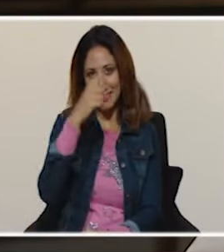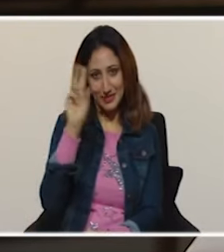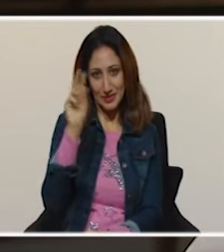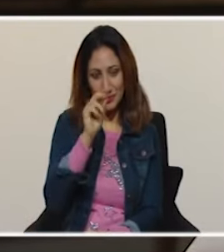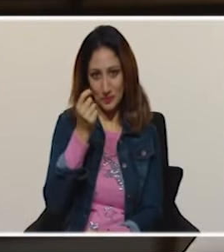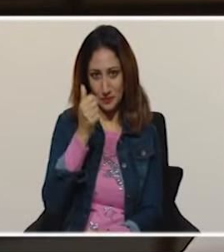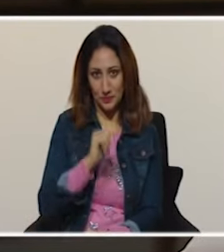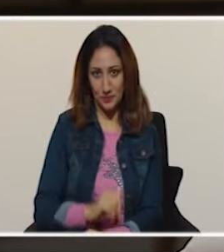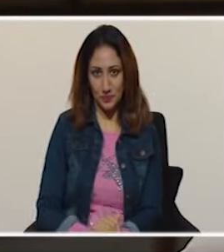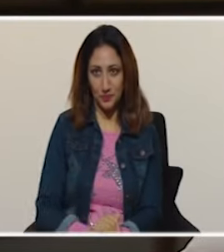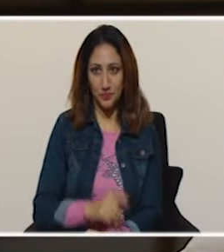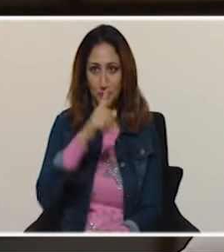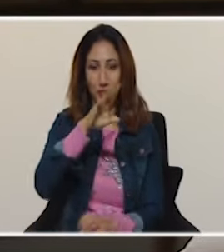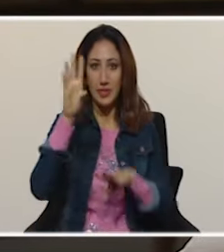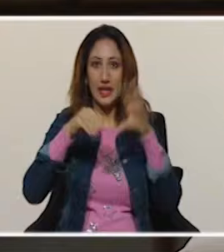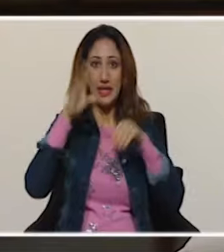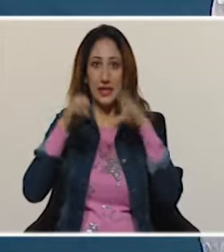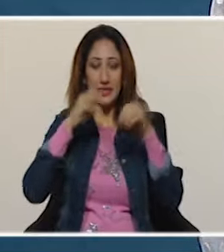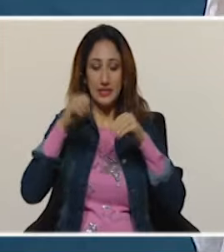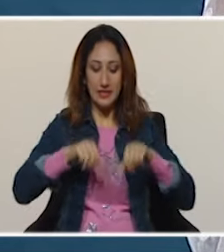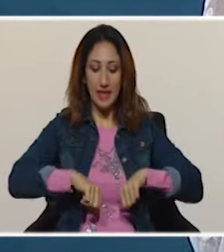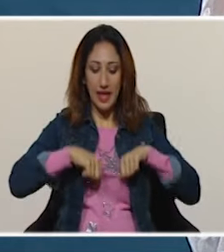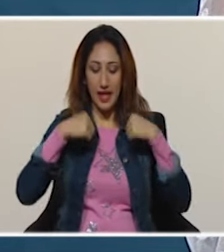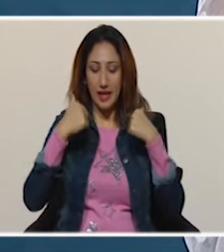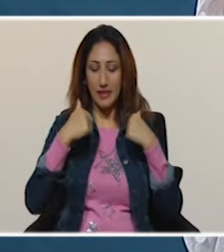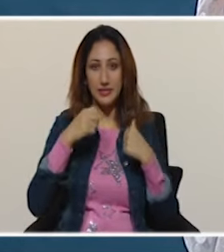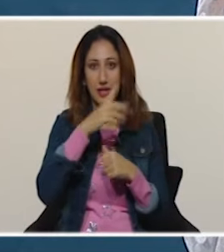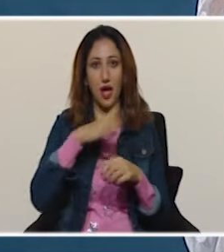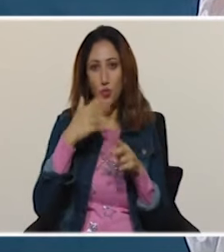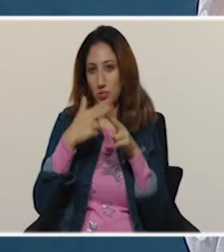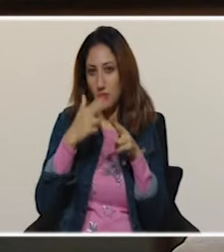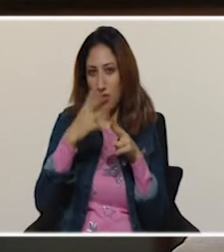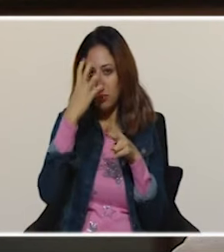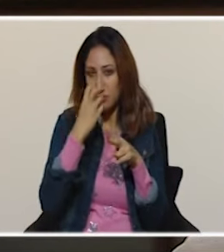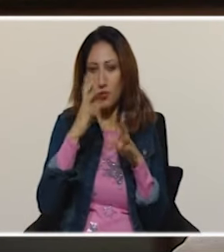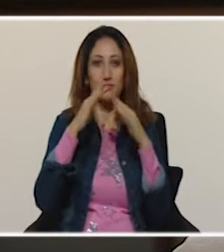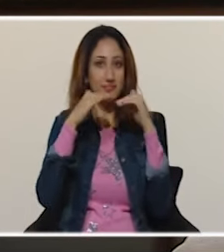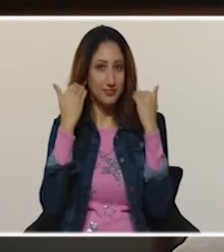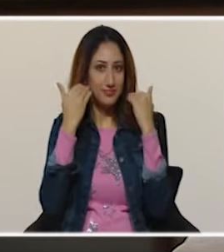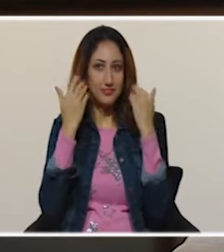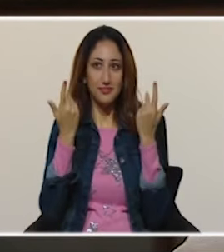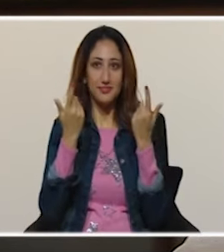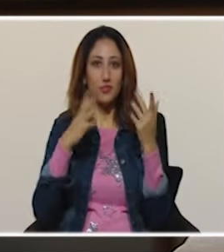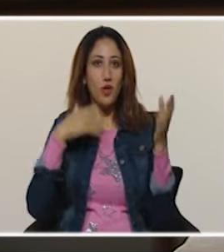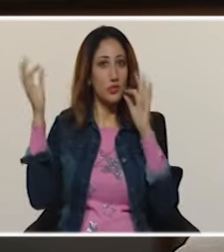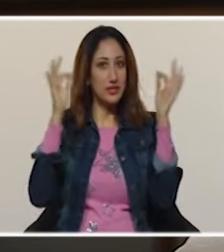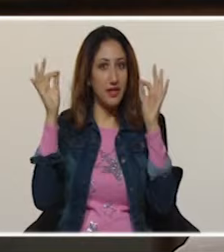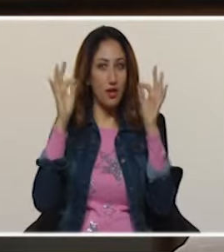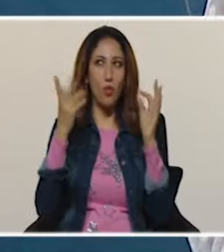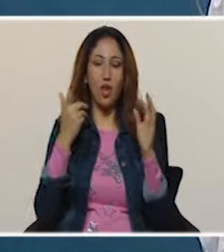لو عملت قصه حياتك فيلم يا رزان يكون ايه؟ فيلم دراما ولا كوميدي ولا استعراضي ولا فيلم